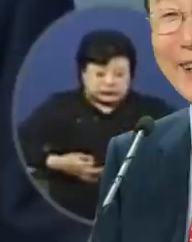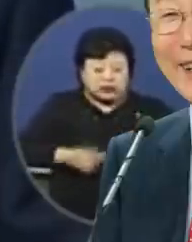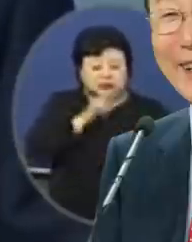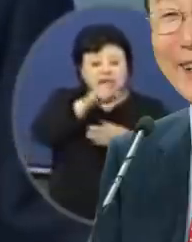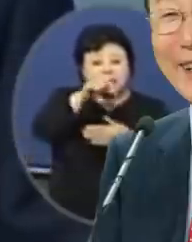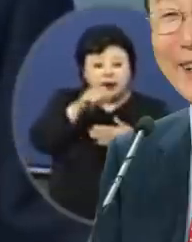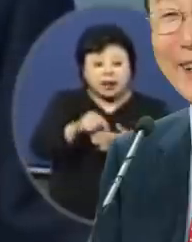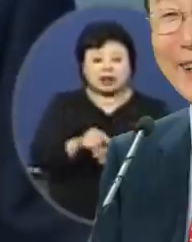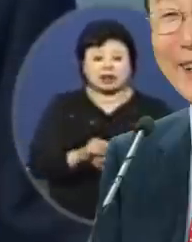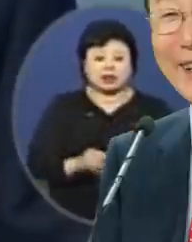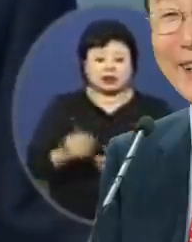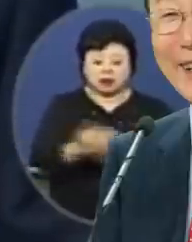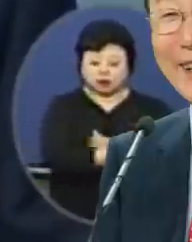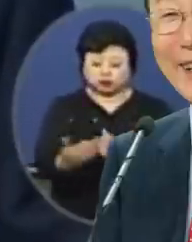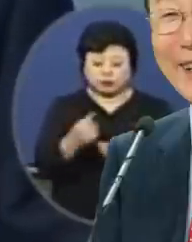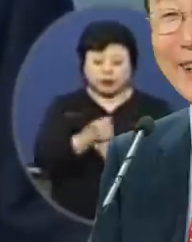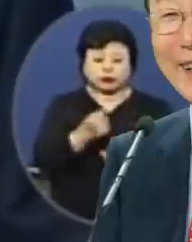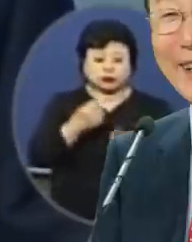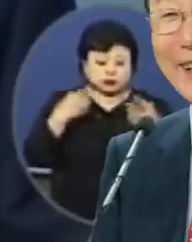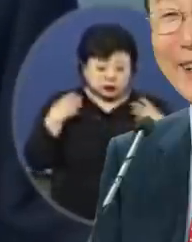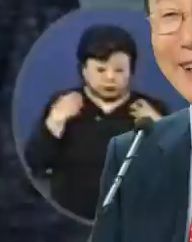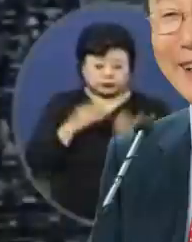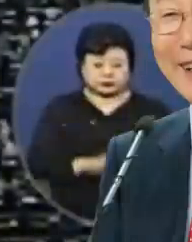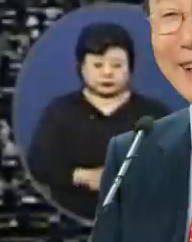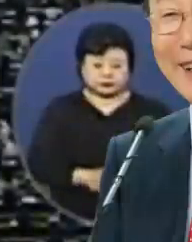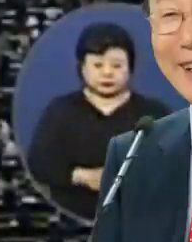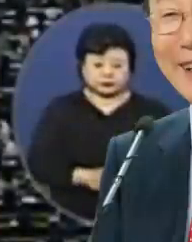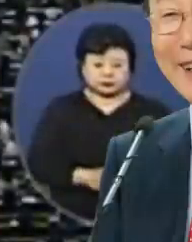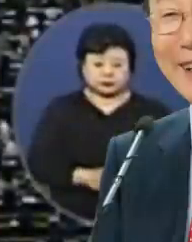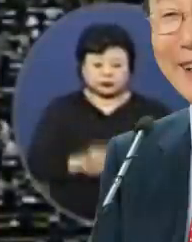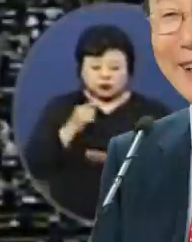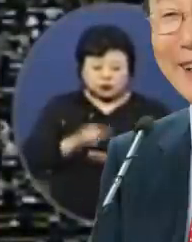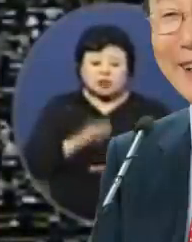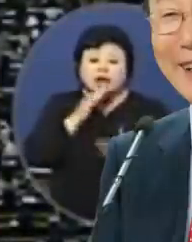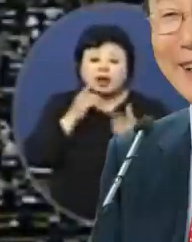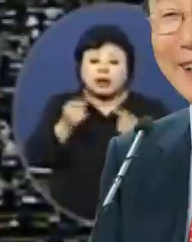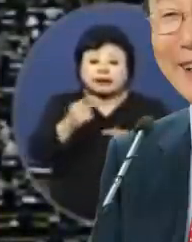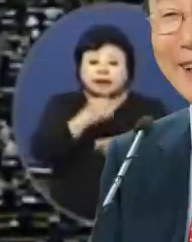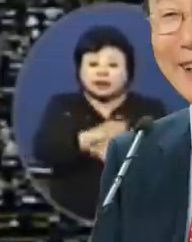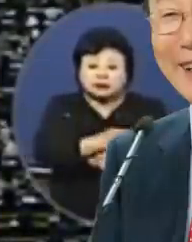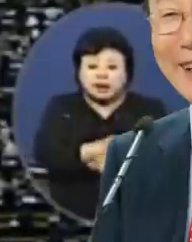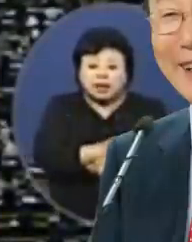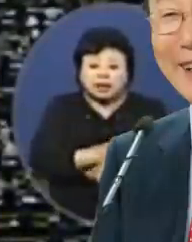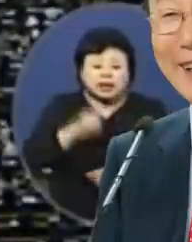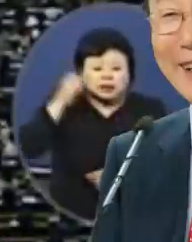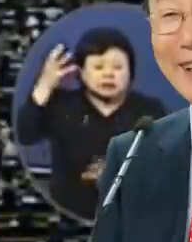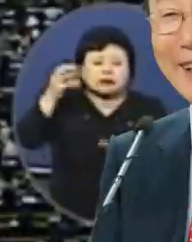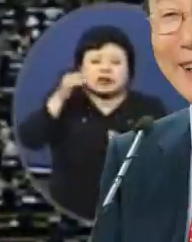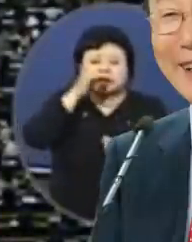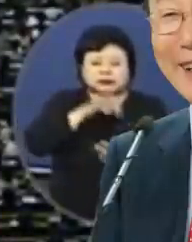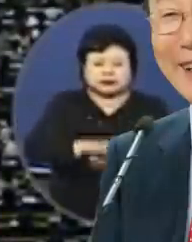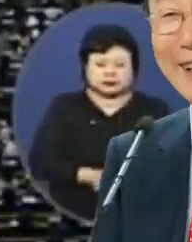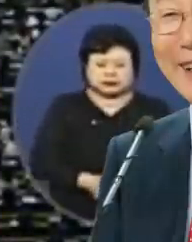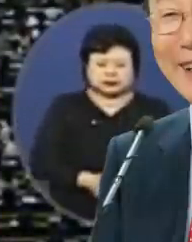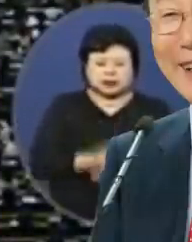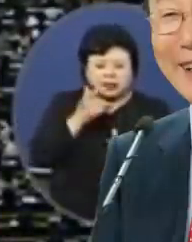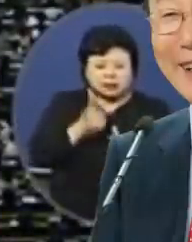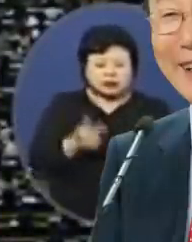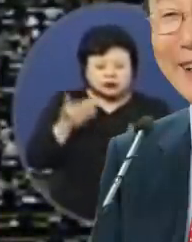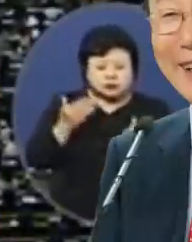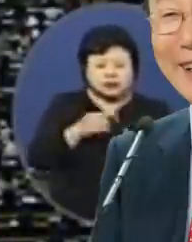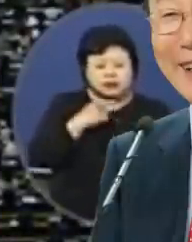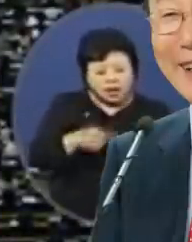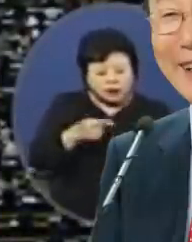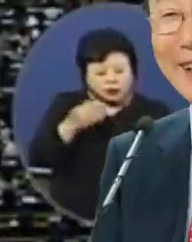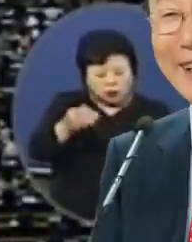삶의 등우리를 만들어가는 것입니다. 우리가 쉽게 아멘은 하지만 잊어버릴 때가 많습니다. 예수님께서